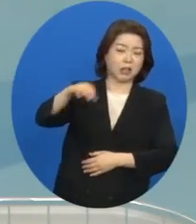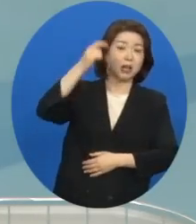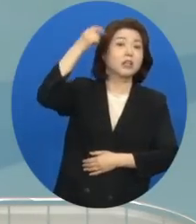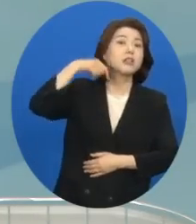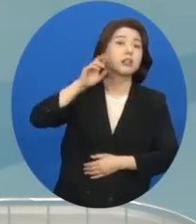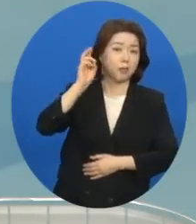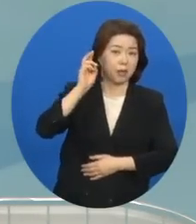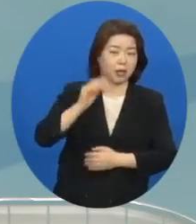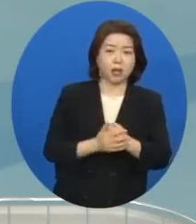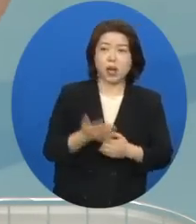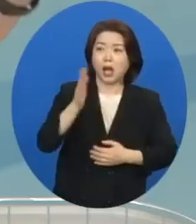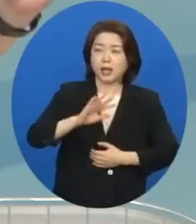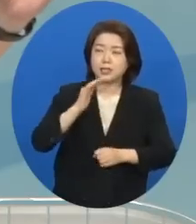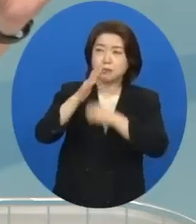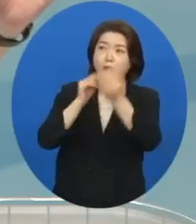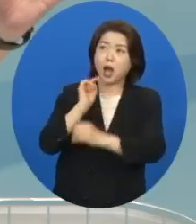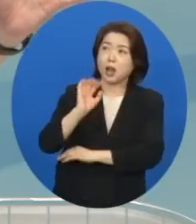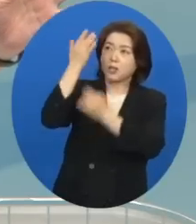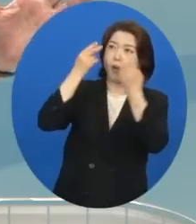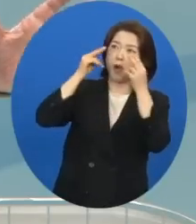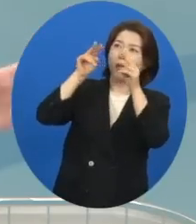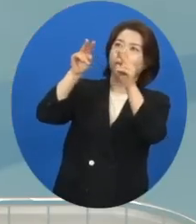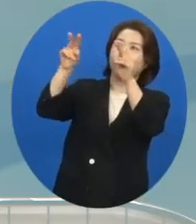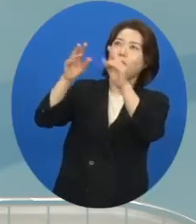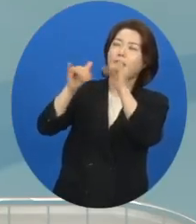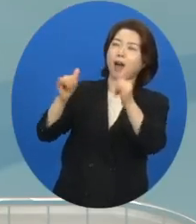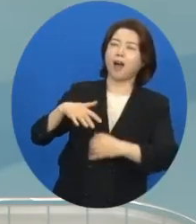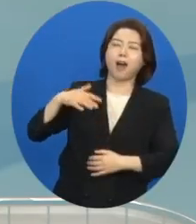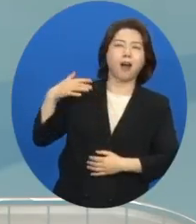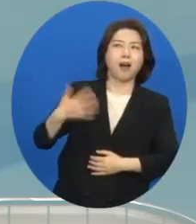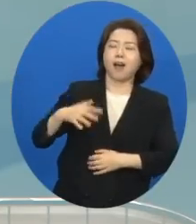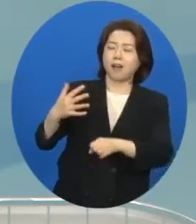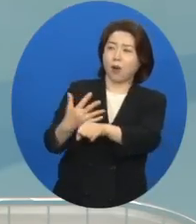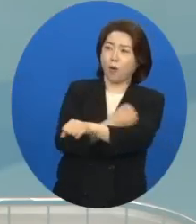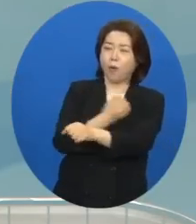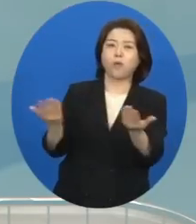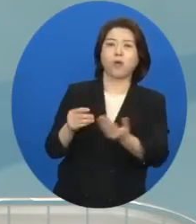아니지만 하나님의 영광이 보인 사람에게는 이건 엄청난 거라니까.